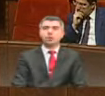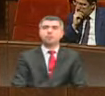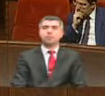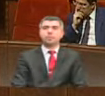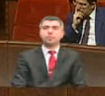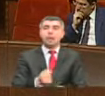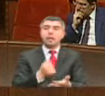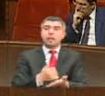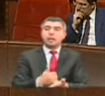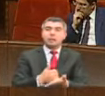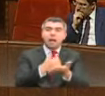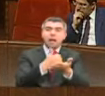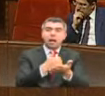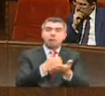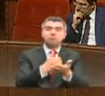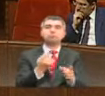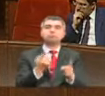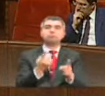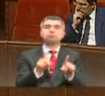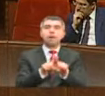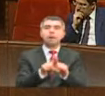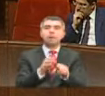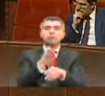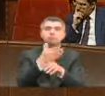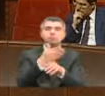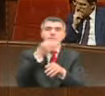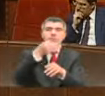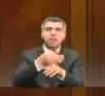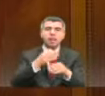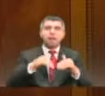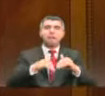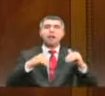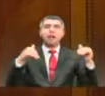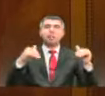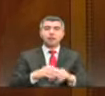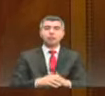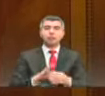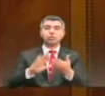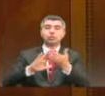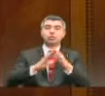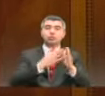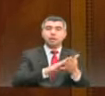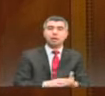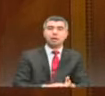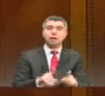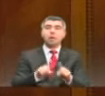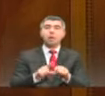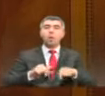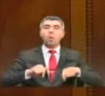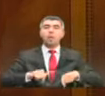على دعم الدبلوماسية البرلمانية والدبلوماسية المدنية، وعندنا في وزارة الشؤون